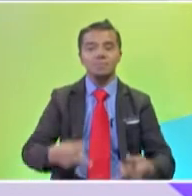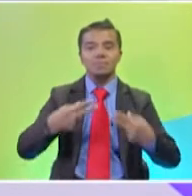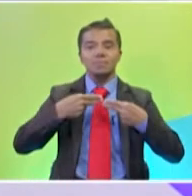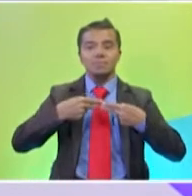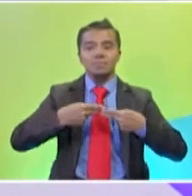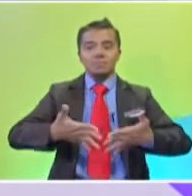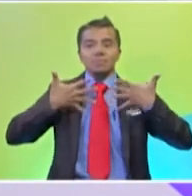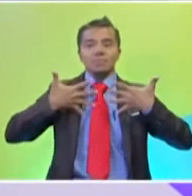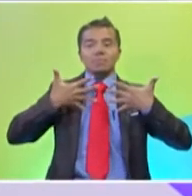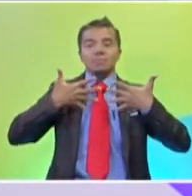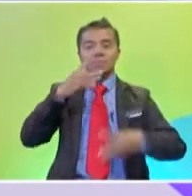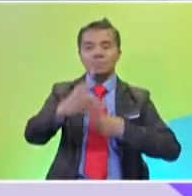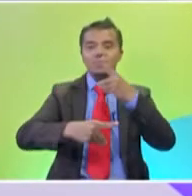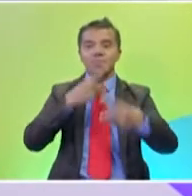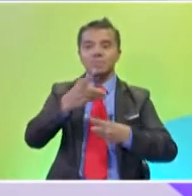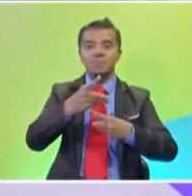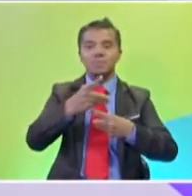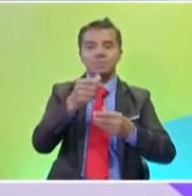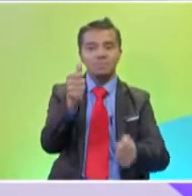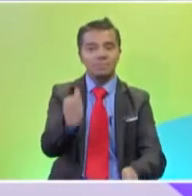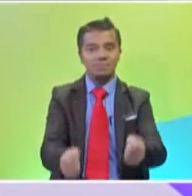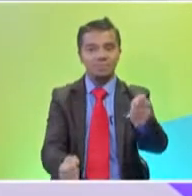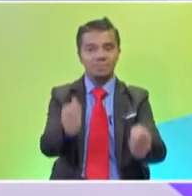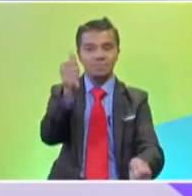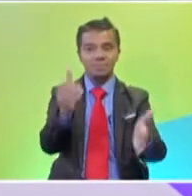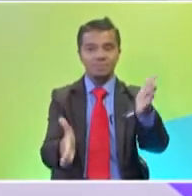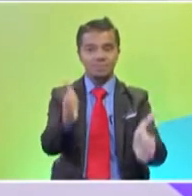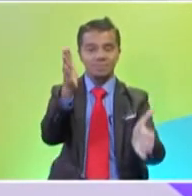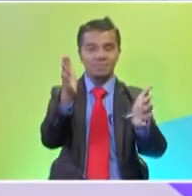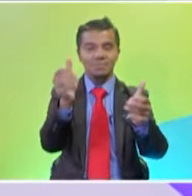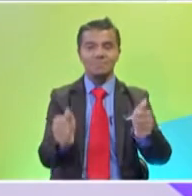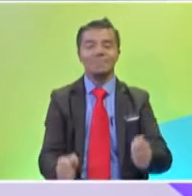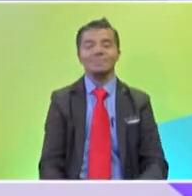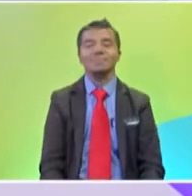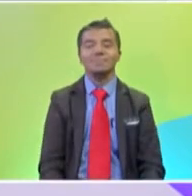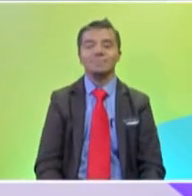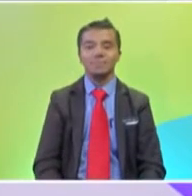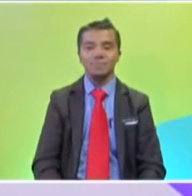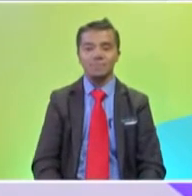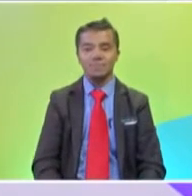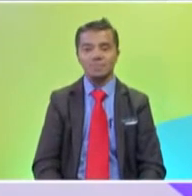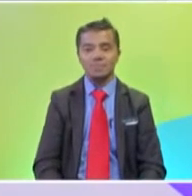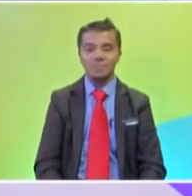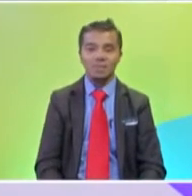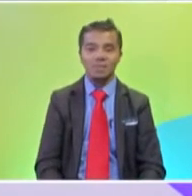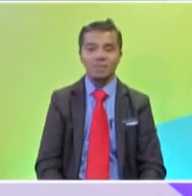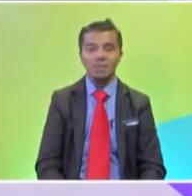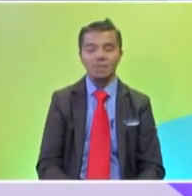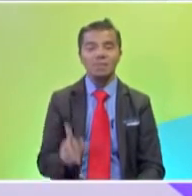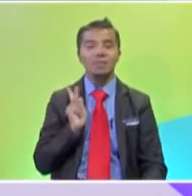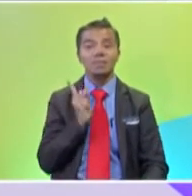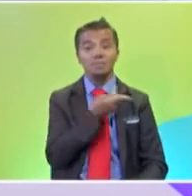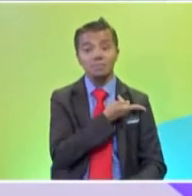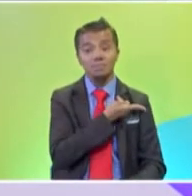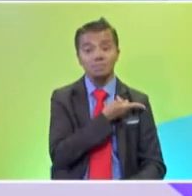sangat menarik. Dan untuk aktiviti kita pada hari ini, sebenarnya kita nak mengaitkan pengetahuan yang